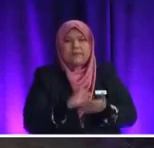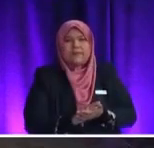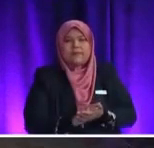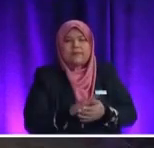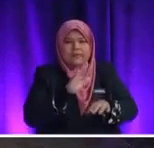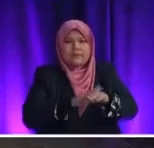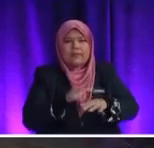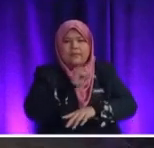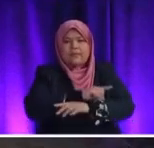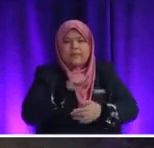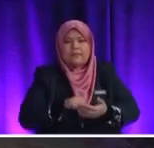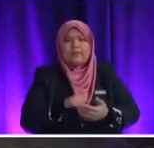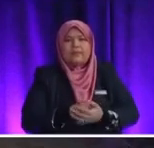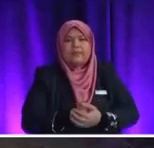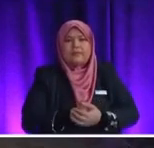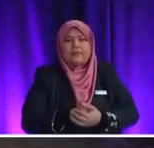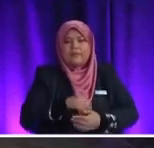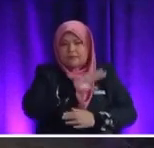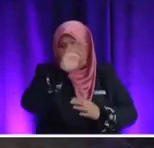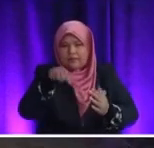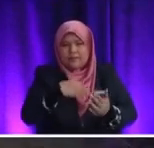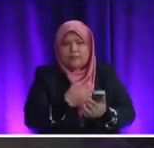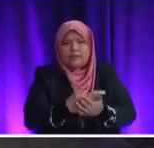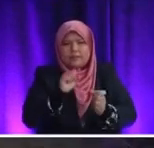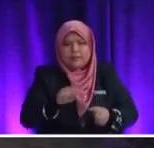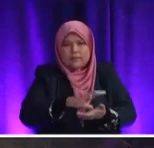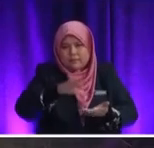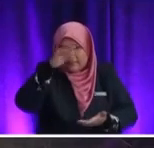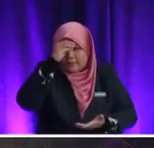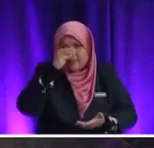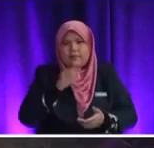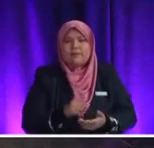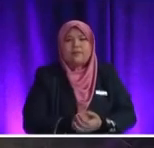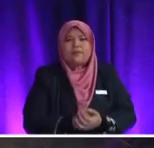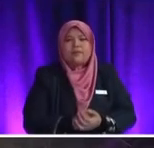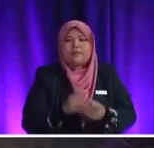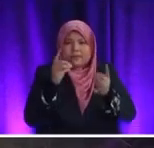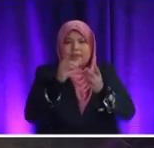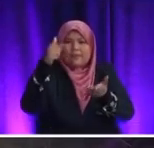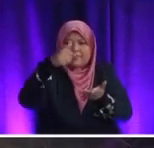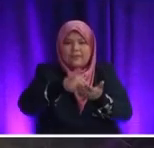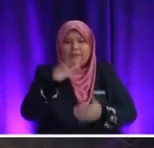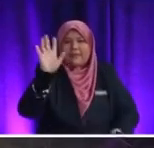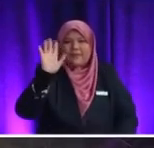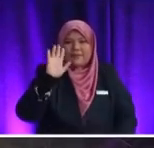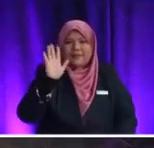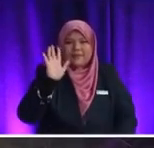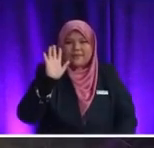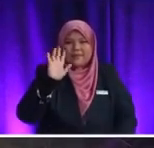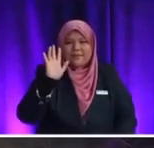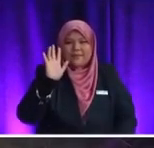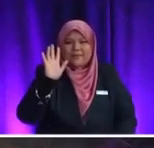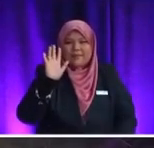akademika yang menuntut hak-hak yay manfaat kepada anda semua dan kita akan berjumpa lagi di Crush yang sejenisnya by semua